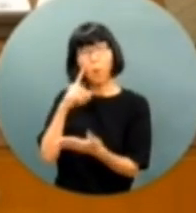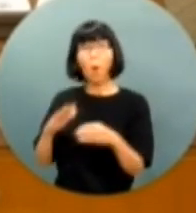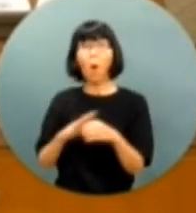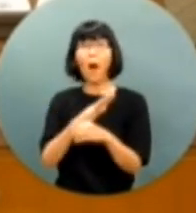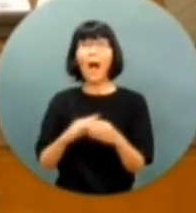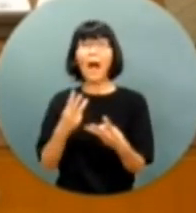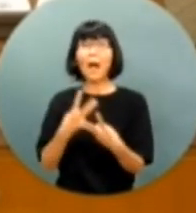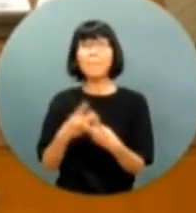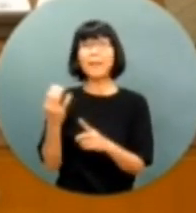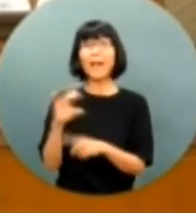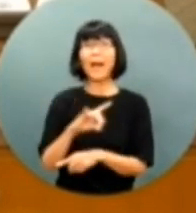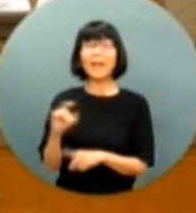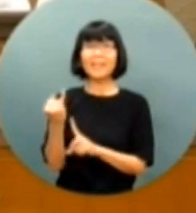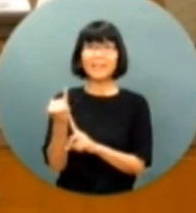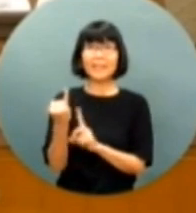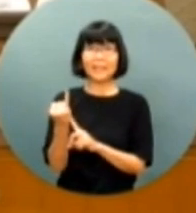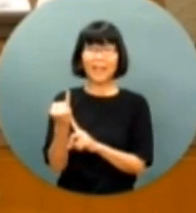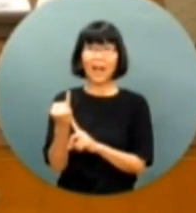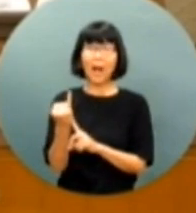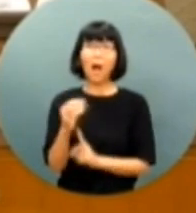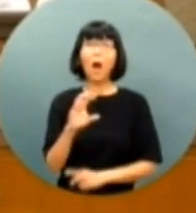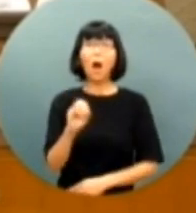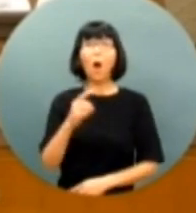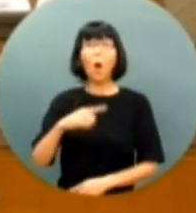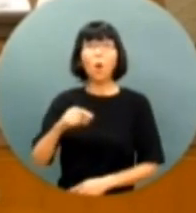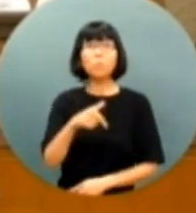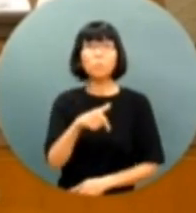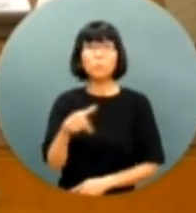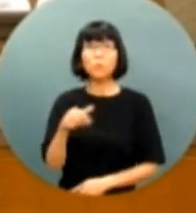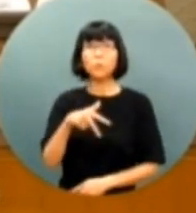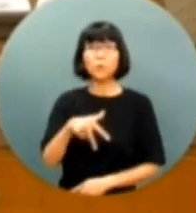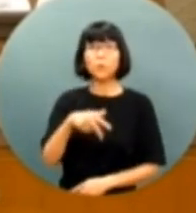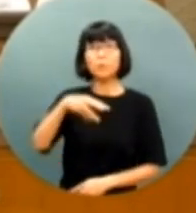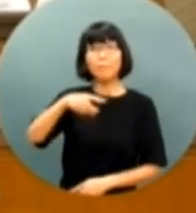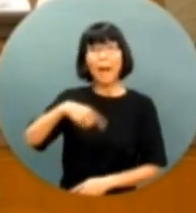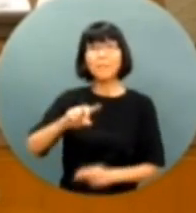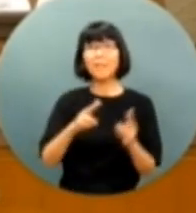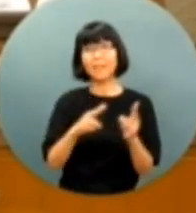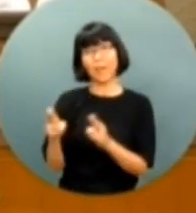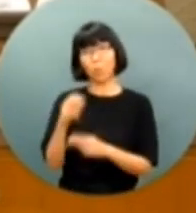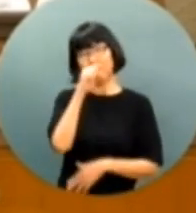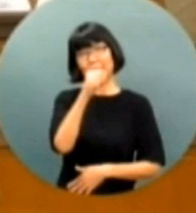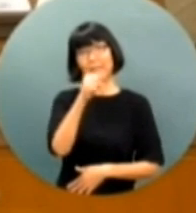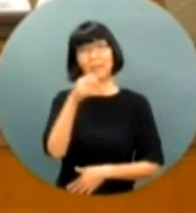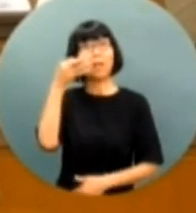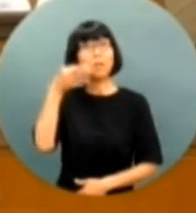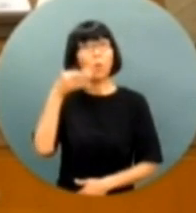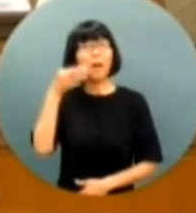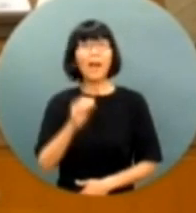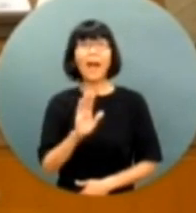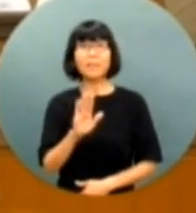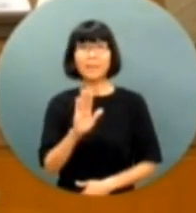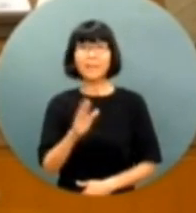子議員より男女共同参画のオンブズマン制度と称賛されておりました。条例の規定により全県